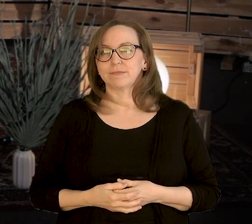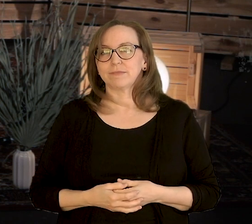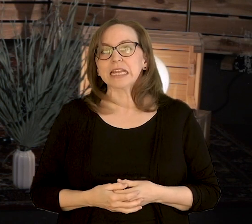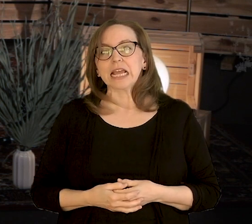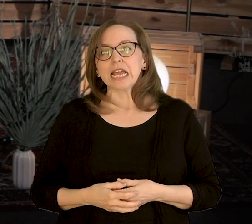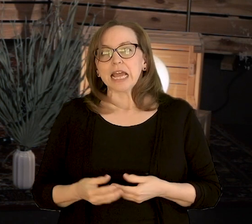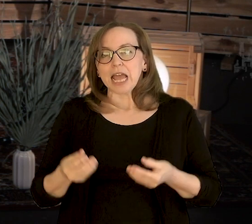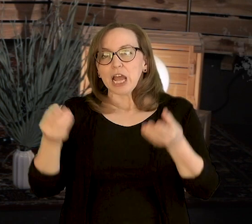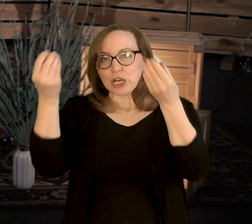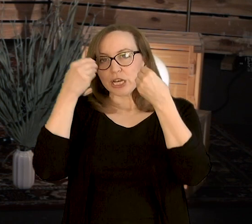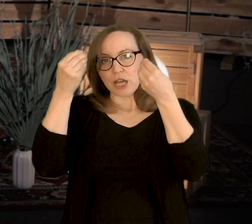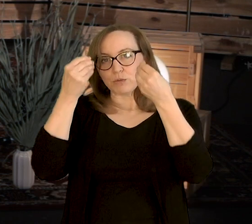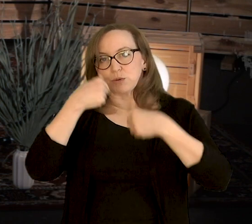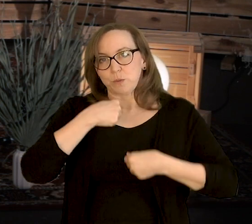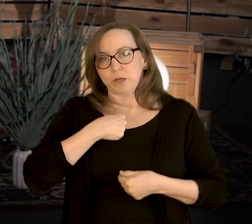Naucz mnie